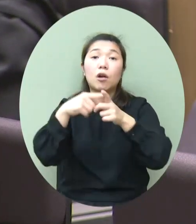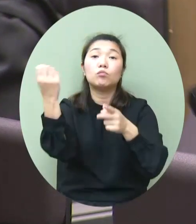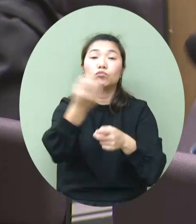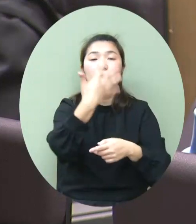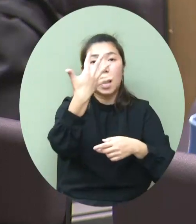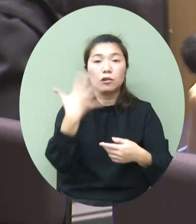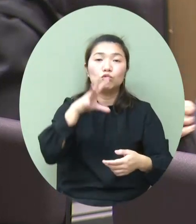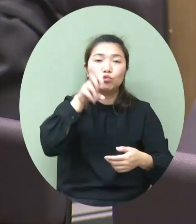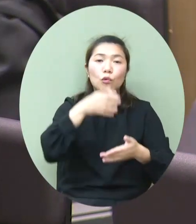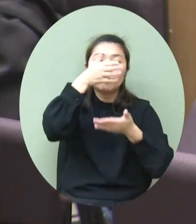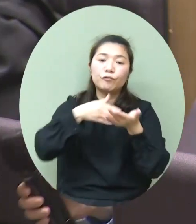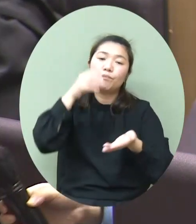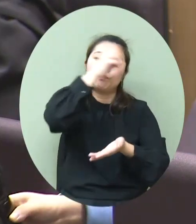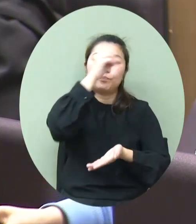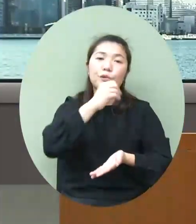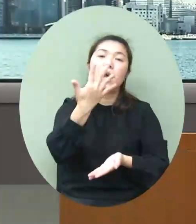谢。